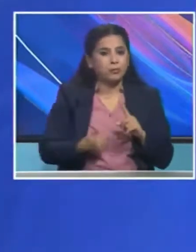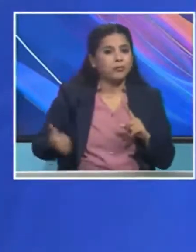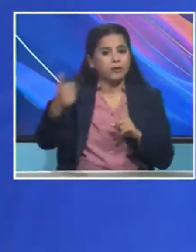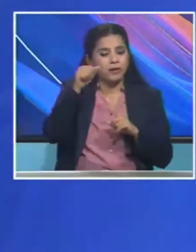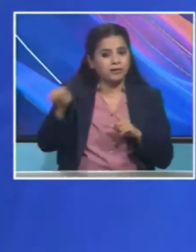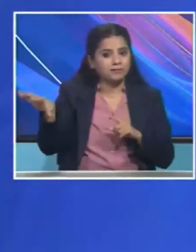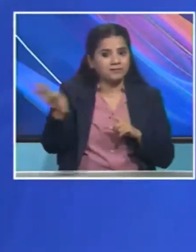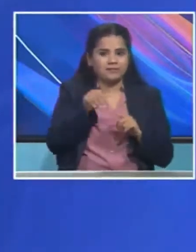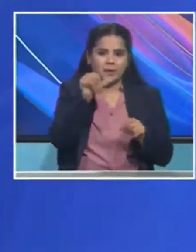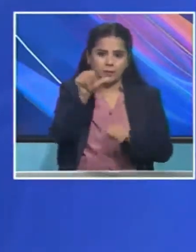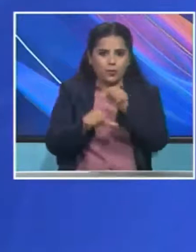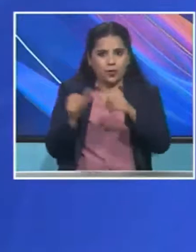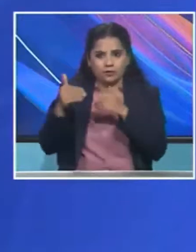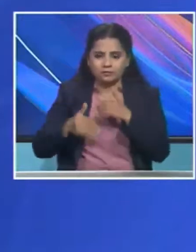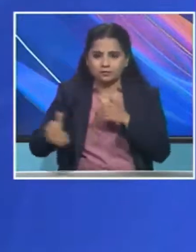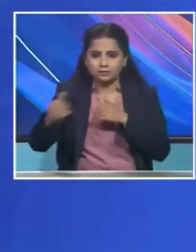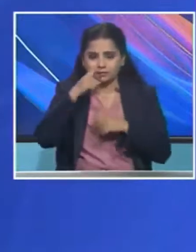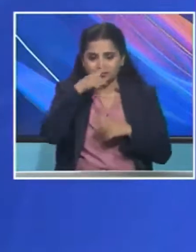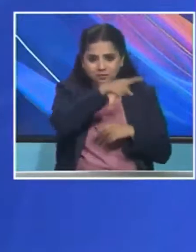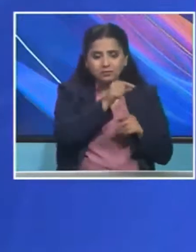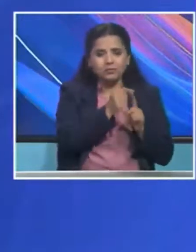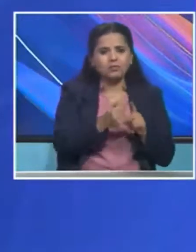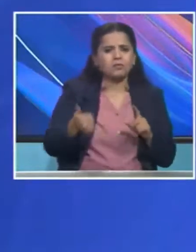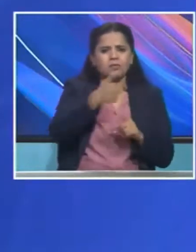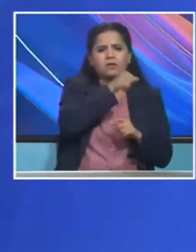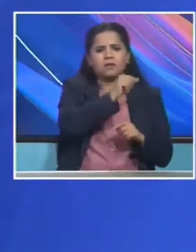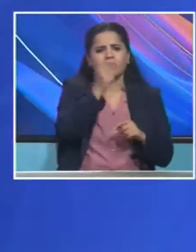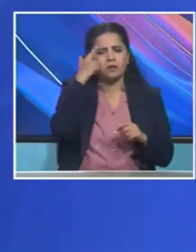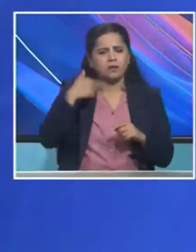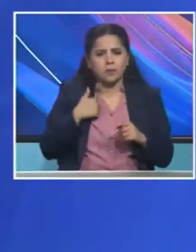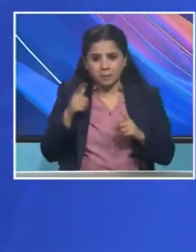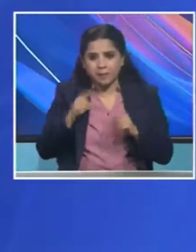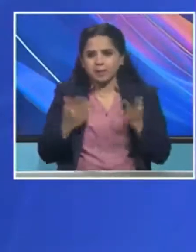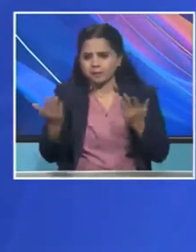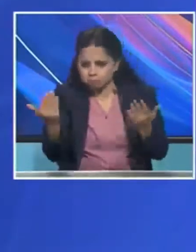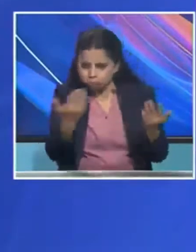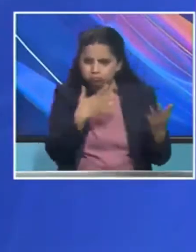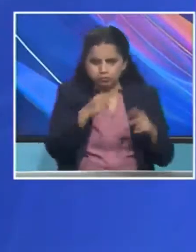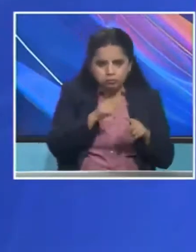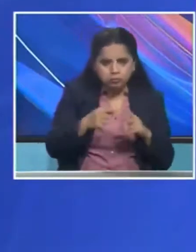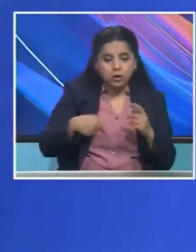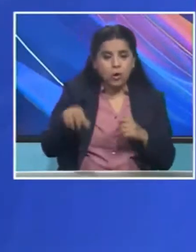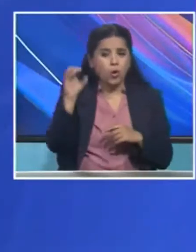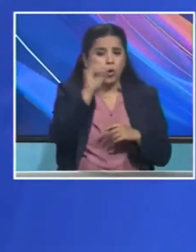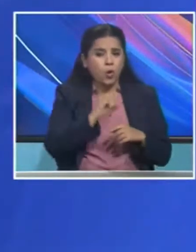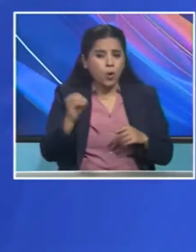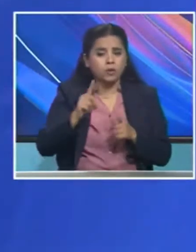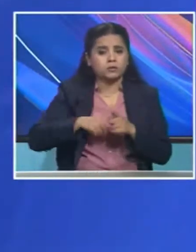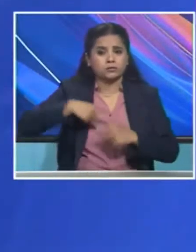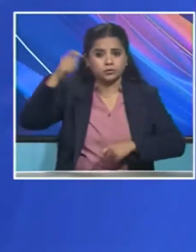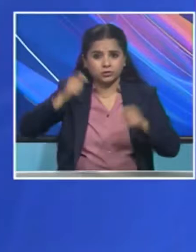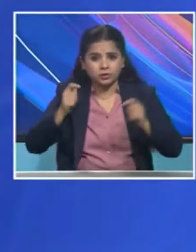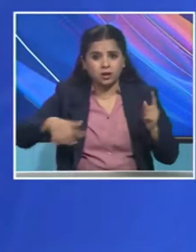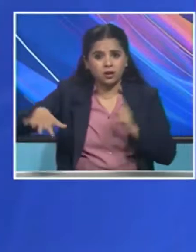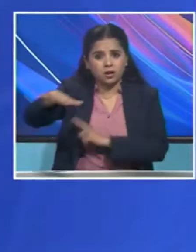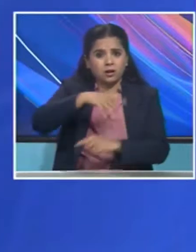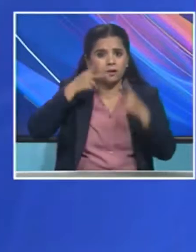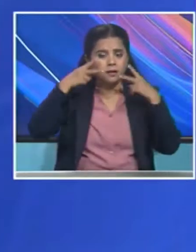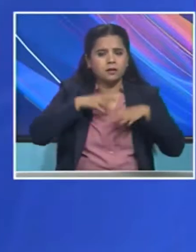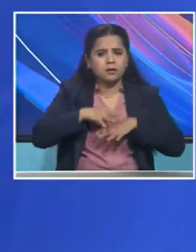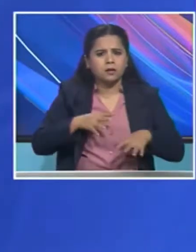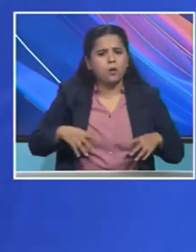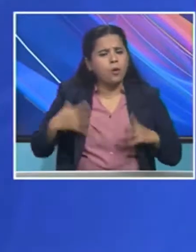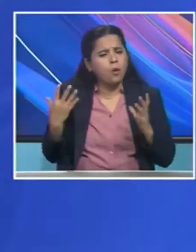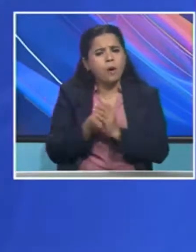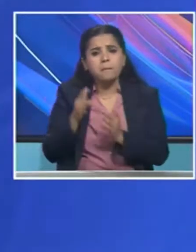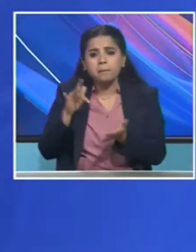प्रक्रिया चल रही थी और द्रौपदी मुर्मू अपने पक्ष में समर्थन जुटाने में लगी हुई थी तो ओडिशा से लेकर झारखंड तक के आदिवासी बहुल्य इलाकों